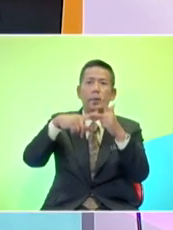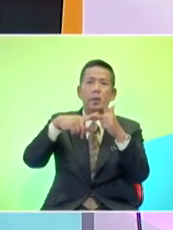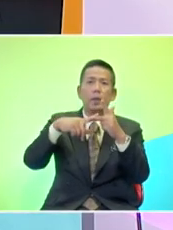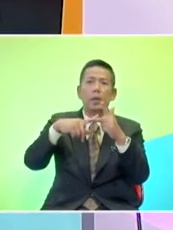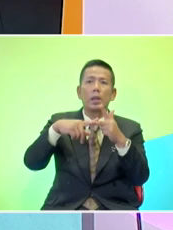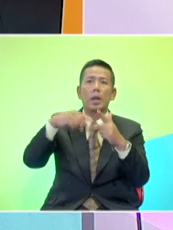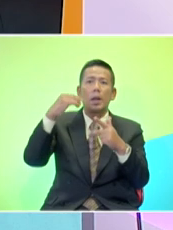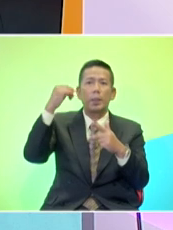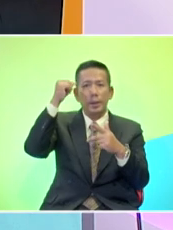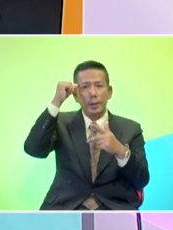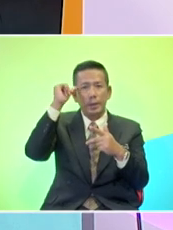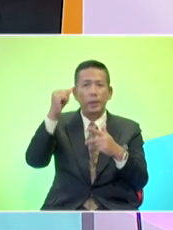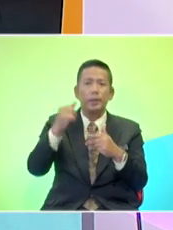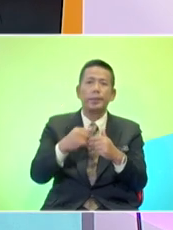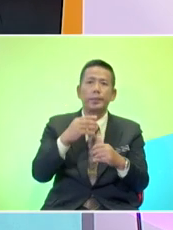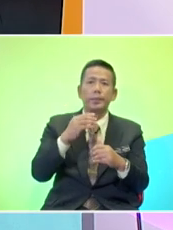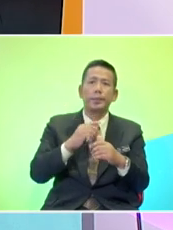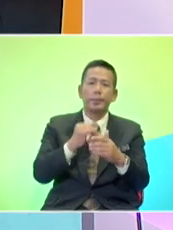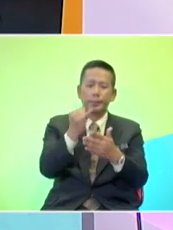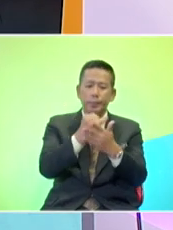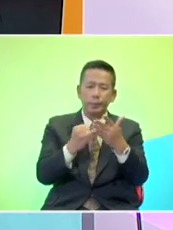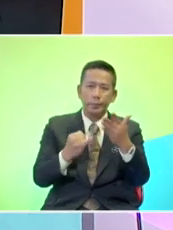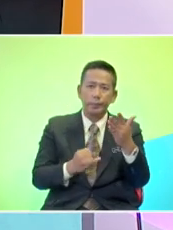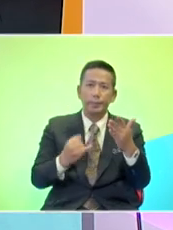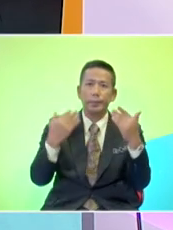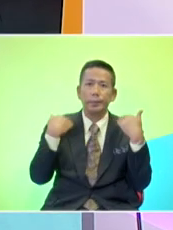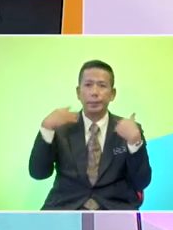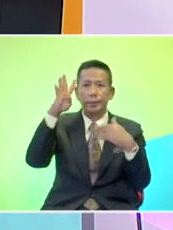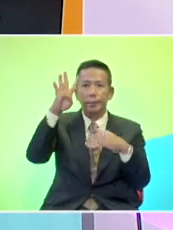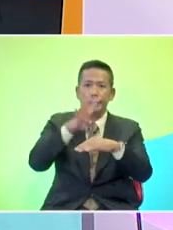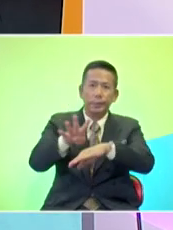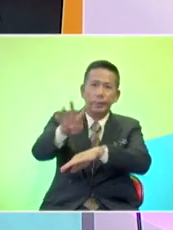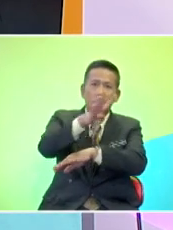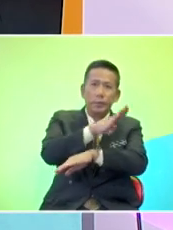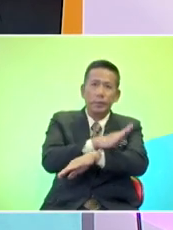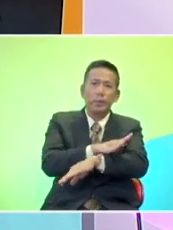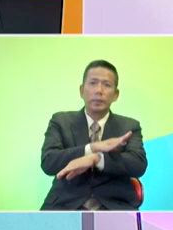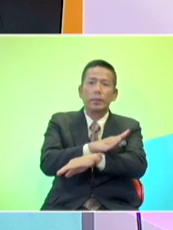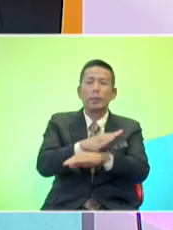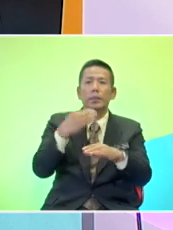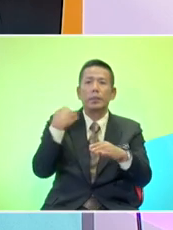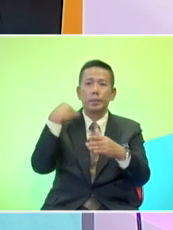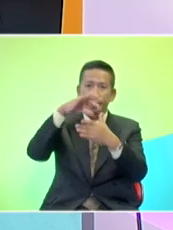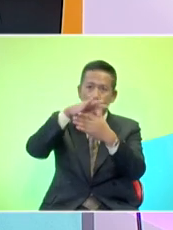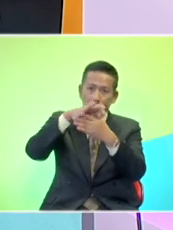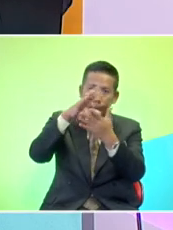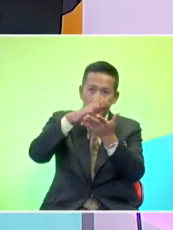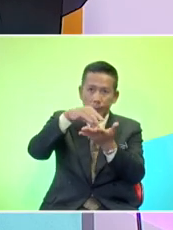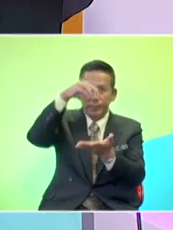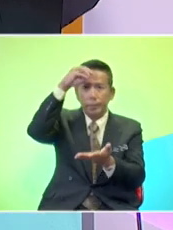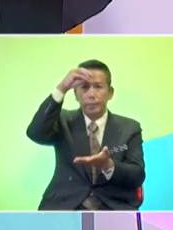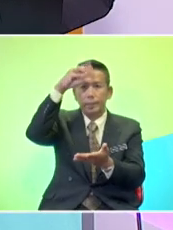apresiasi seni jadi keempat bidang ini terkandung dan setiap kandungan estetik kandungan dan juga pembelajaran